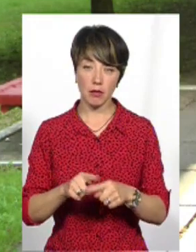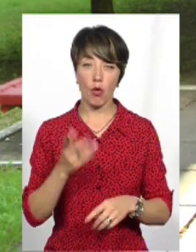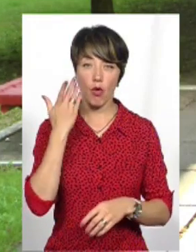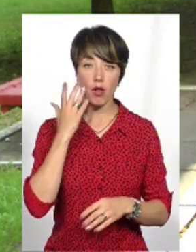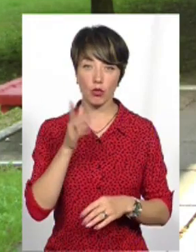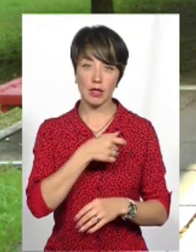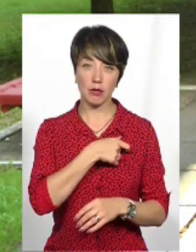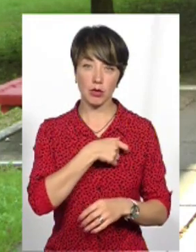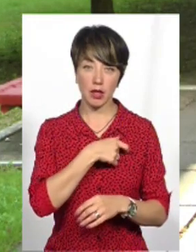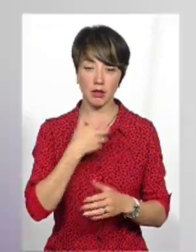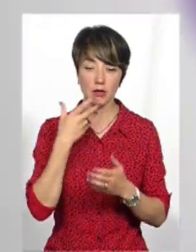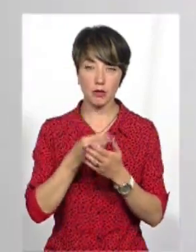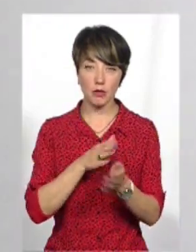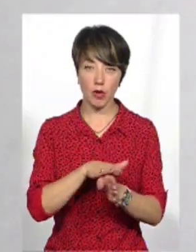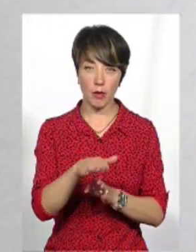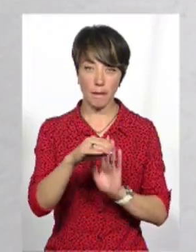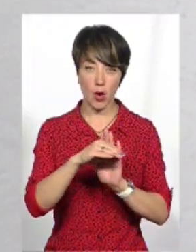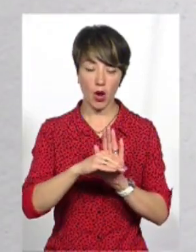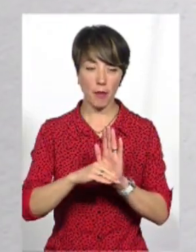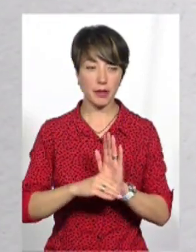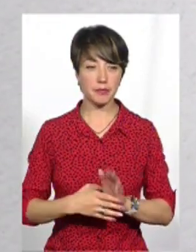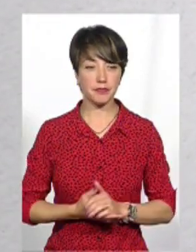депутатом, для реалізації своєї програми?